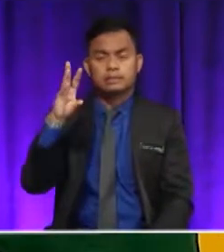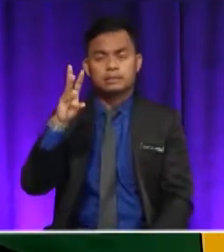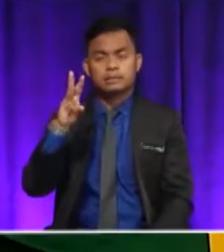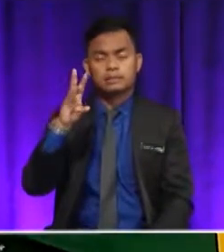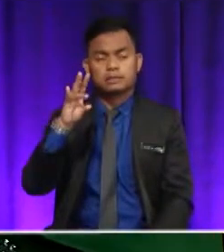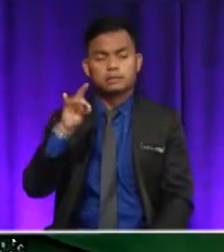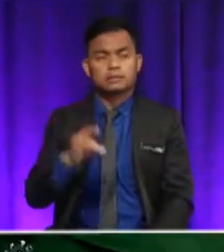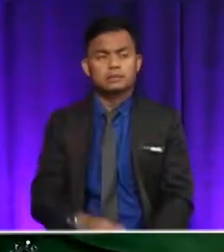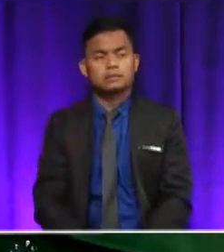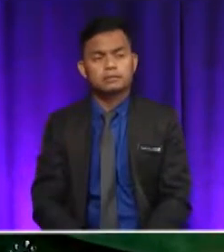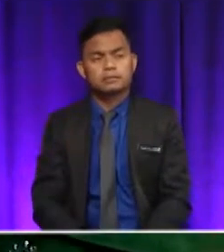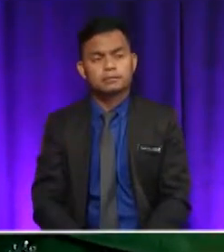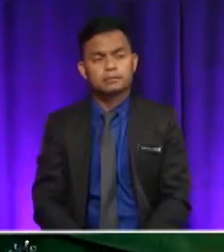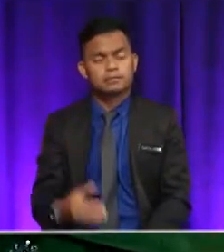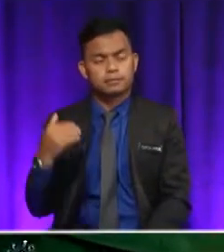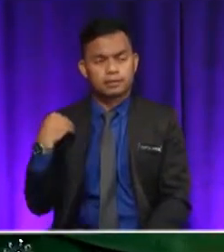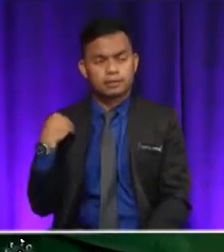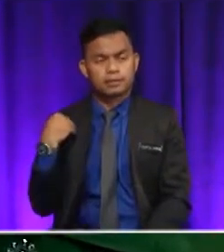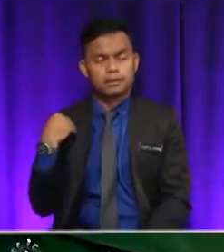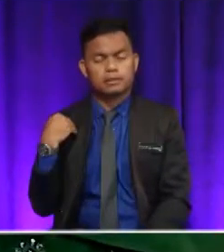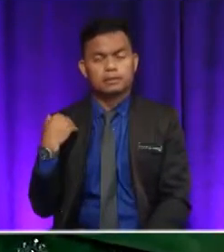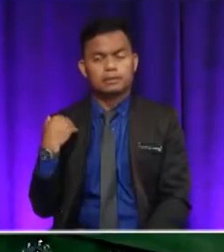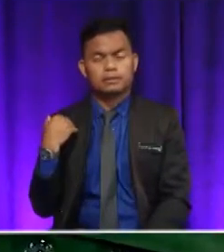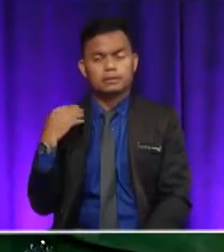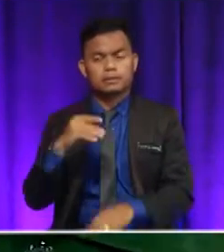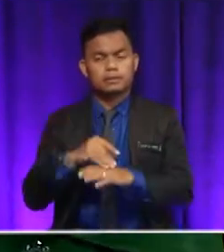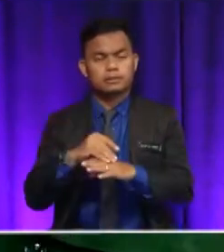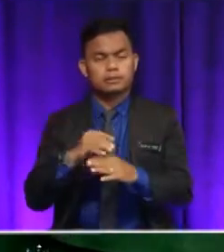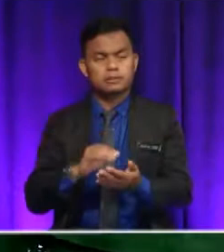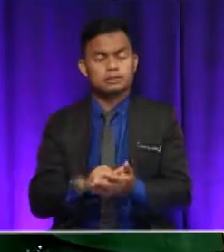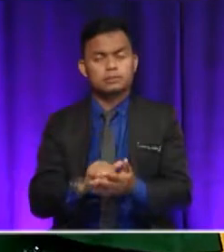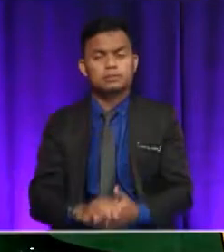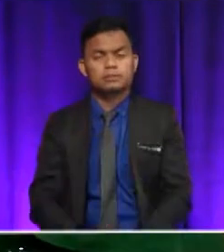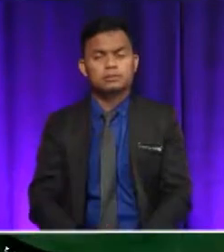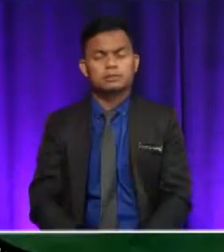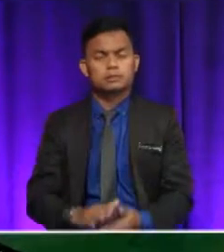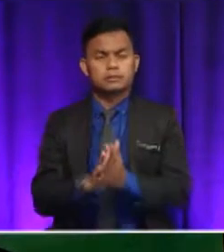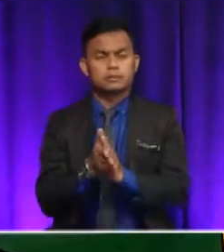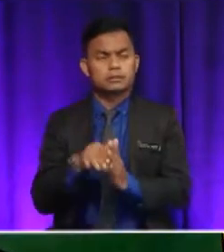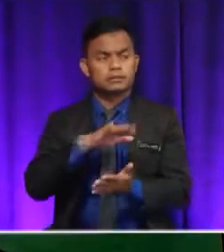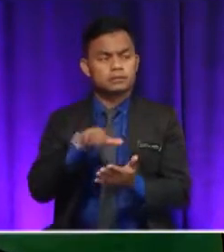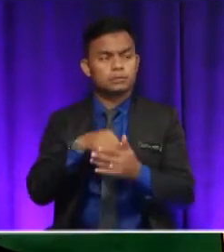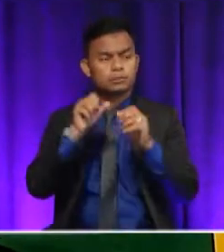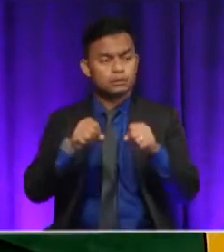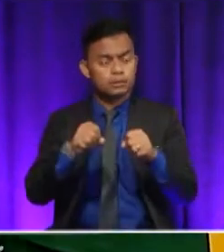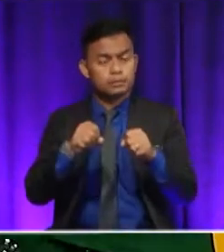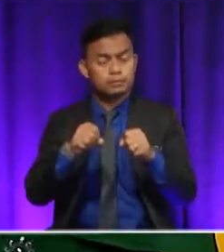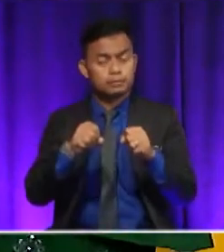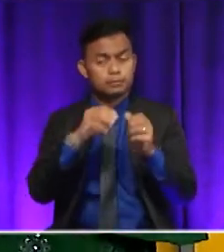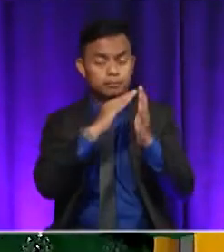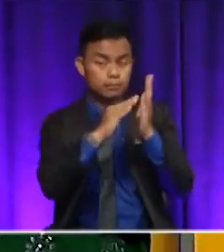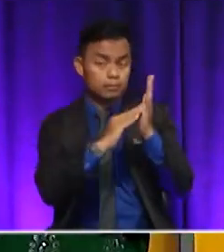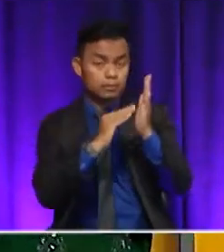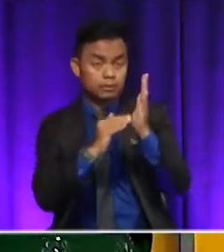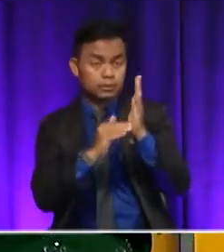Seperti yang kita lihat, ada artikel di sana. Saya ingin bantuan kawan-kawan kita untuk membaca itu dengan kuat untuk kita. Siapa yang